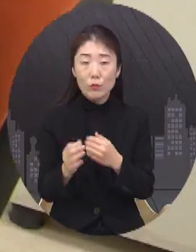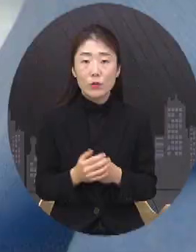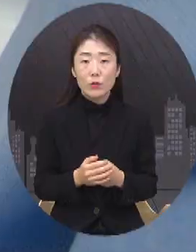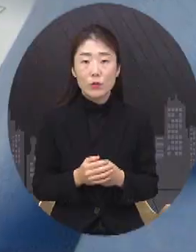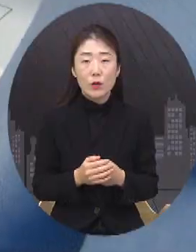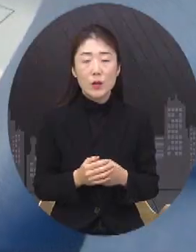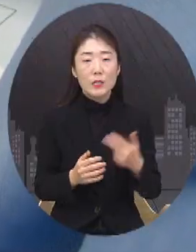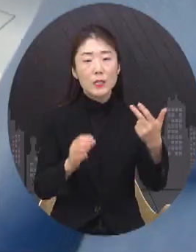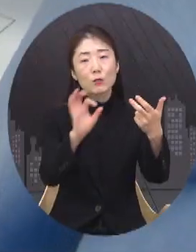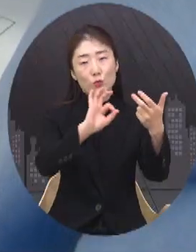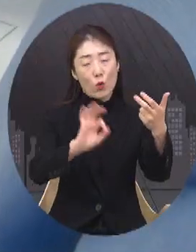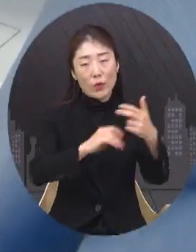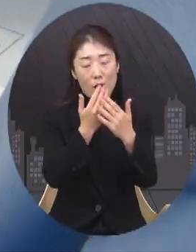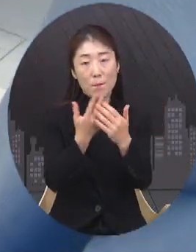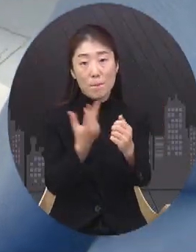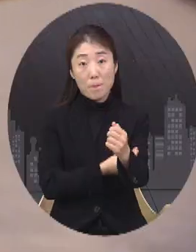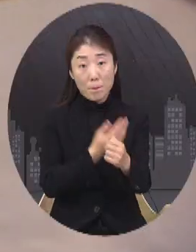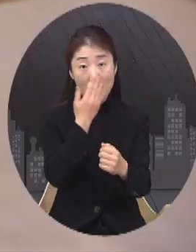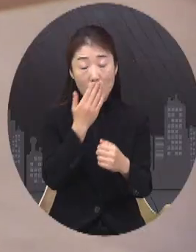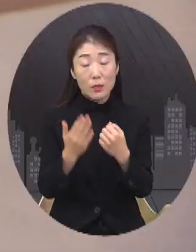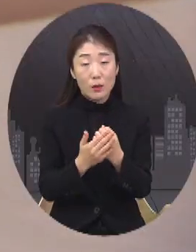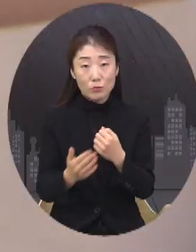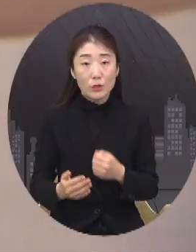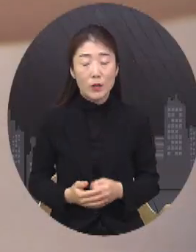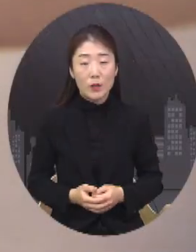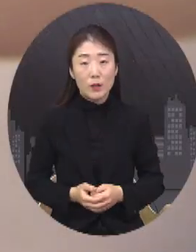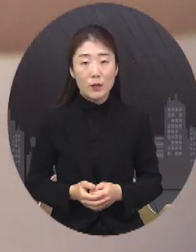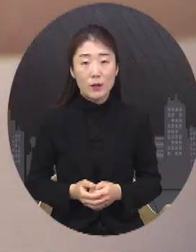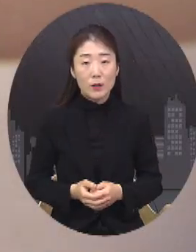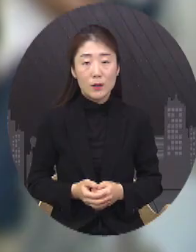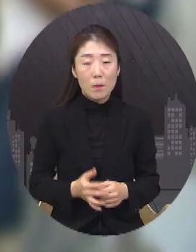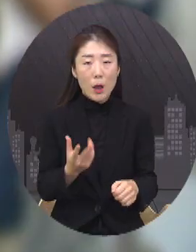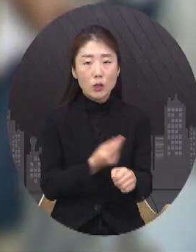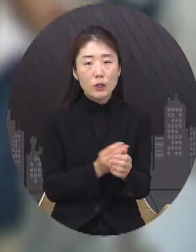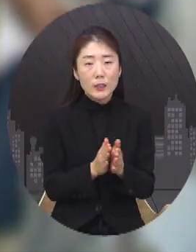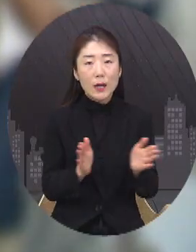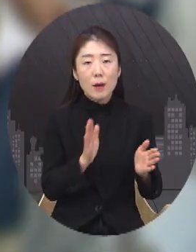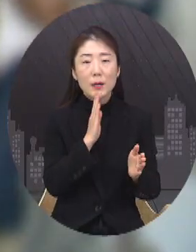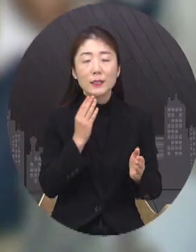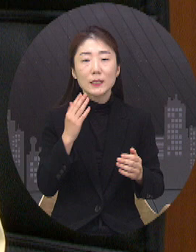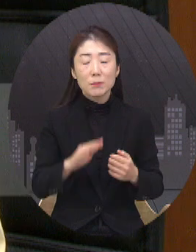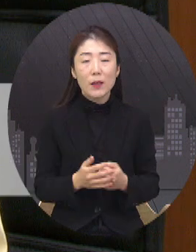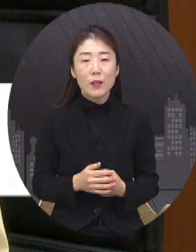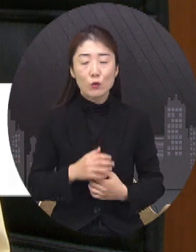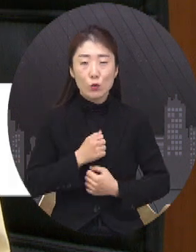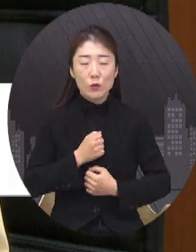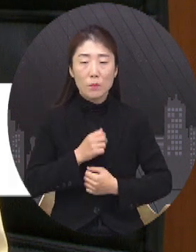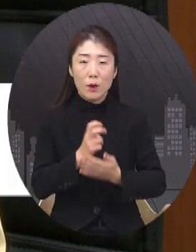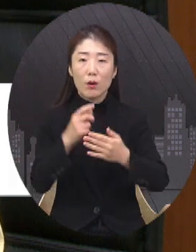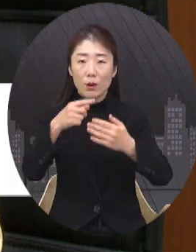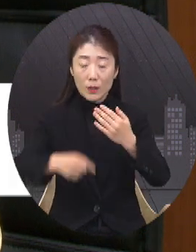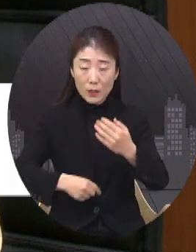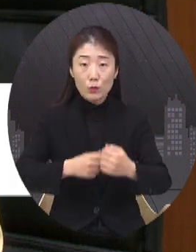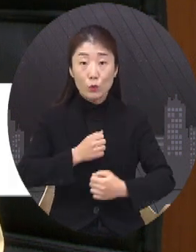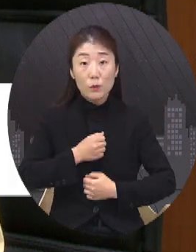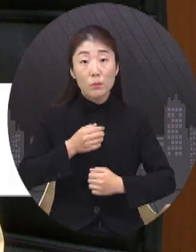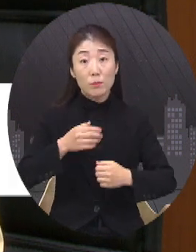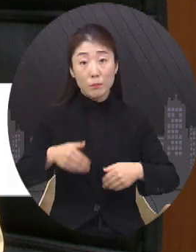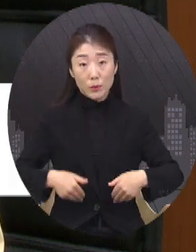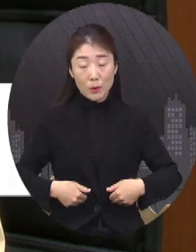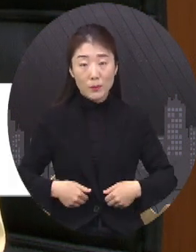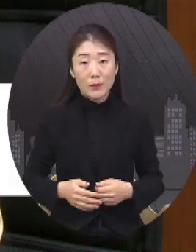백신 접종이 시작되 더라도 방역 수칙 준수를 필수 입니다 예방접종 하더라도 우리 지역사회